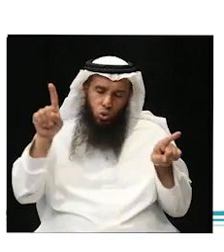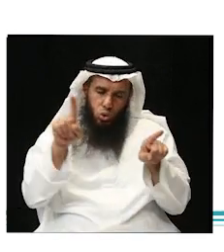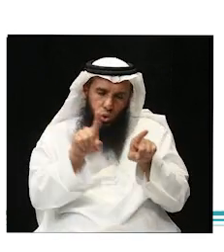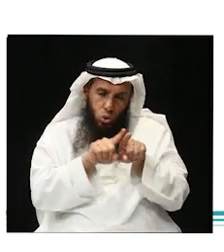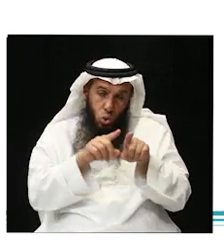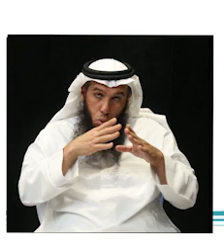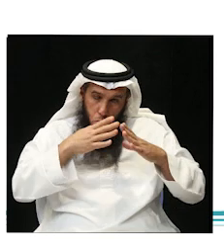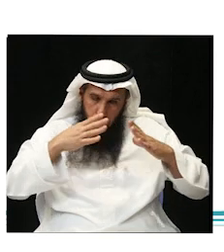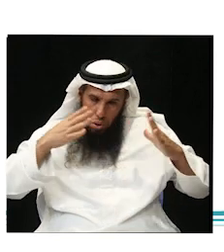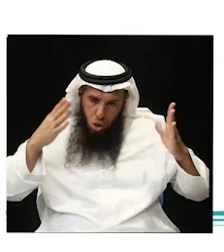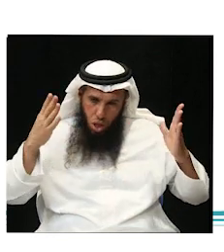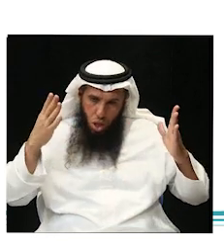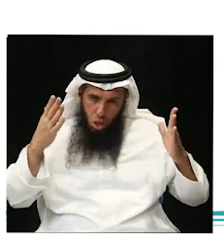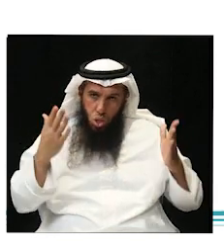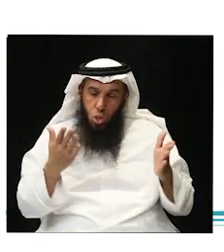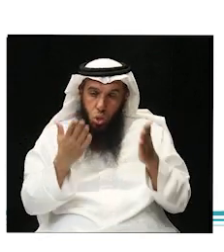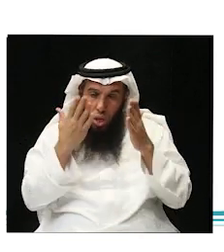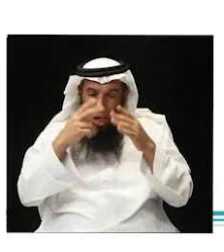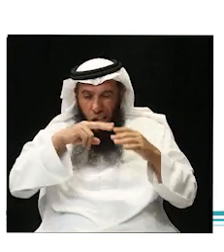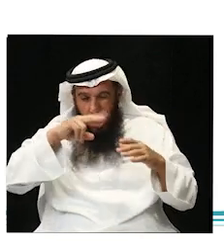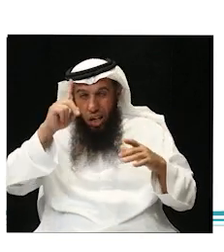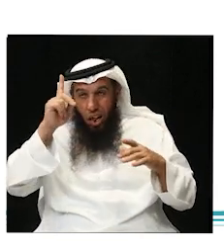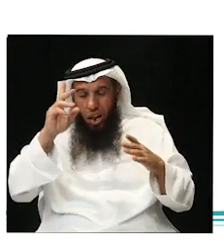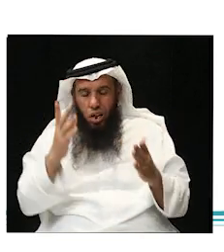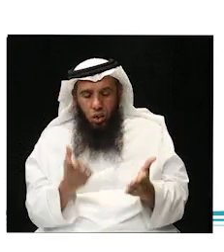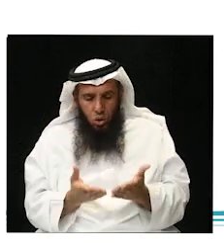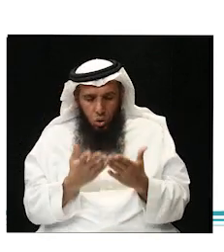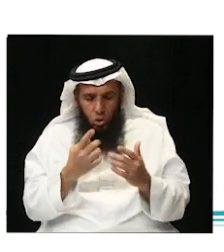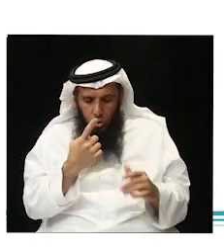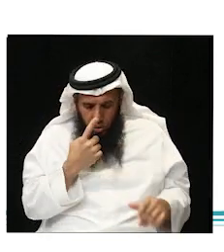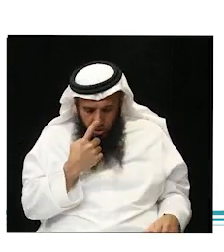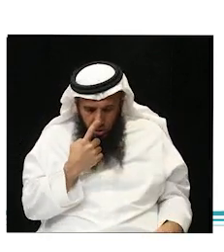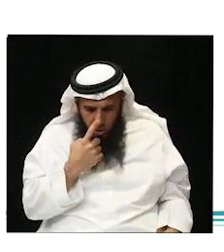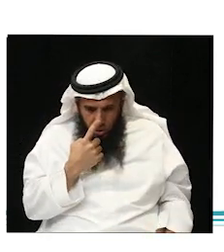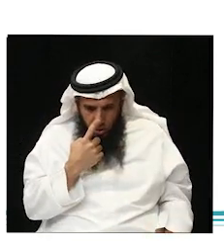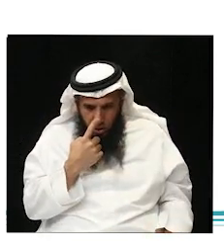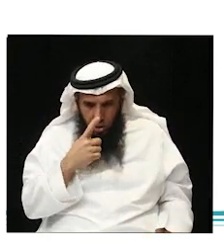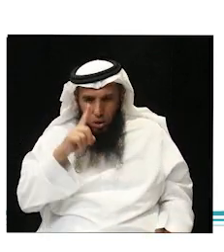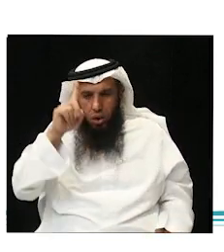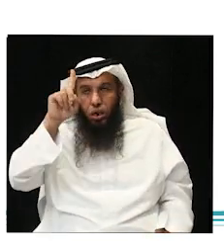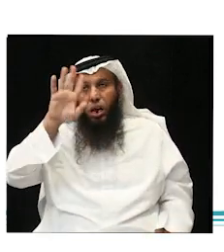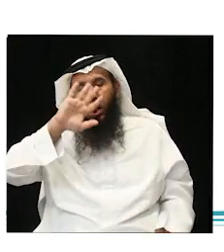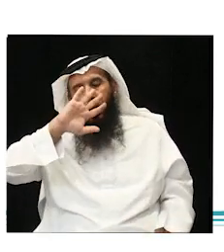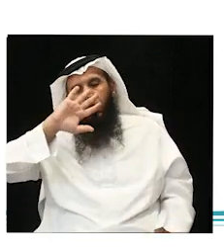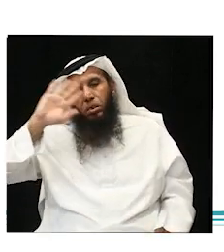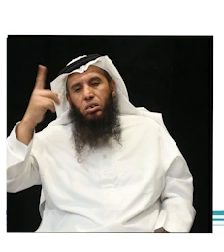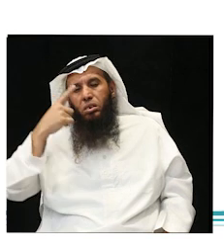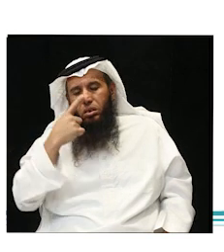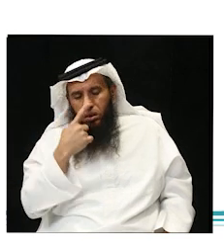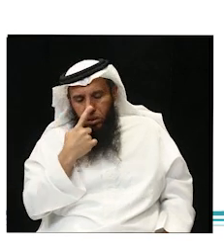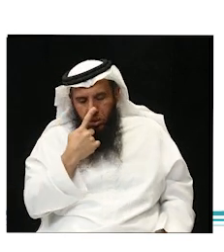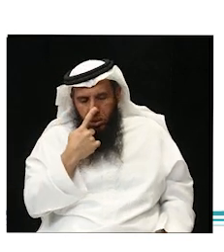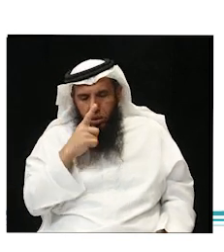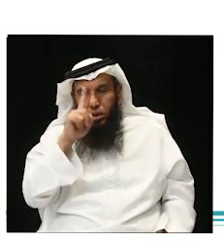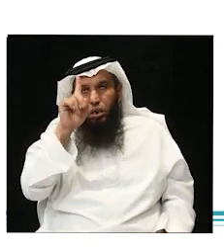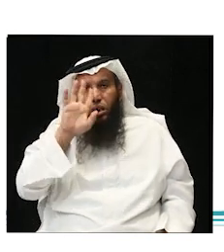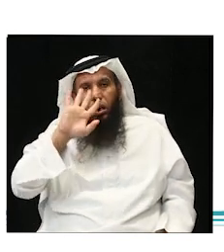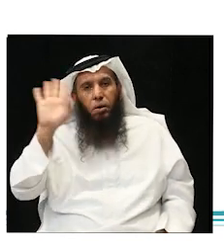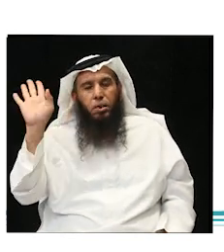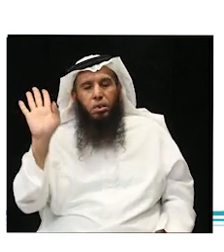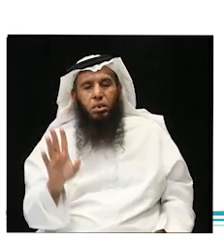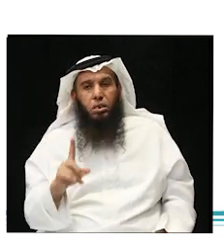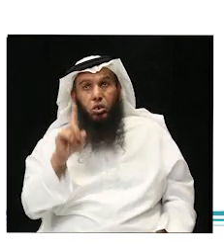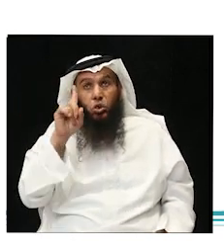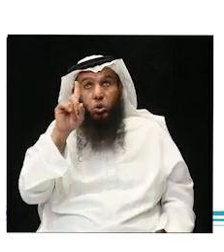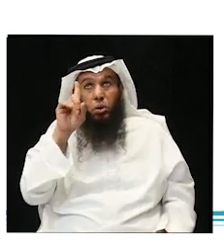الله أحدا، فلا تدعو مع الله أحدا. وإذا قلنا أن العباء أن الدعاء عبادة، فلا يجوز